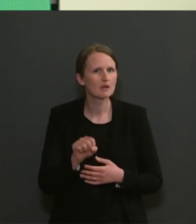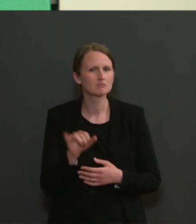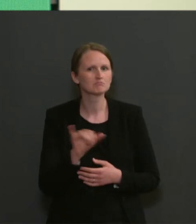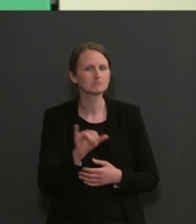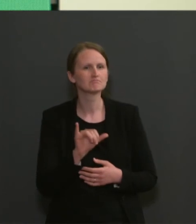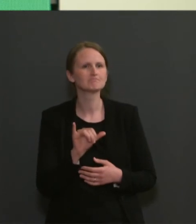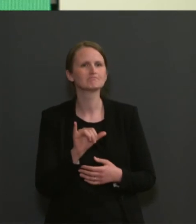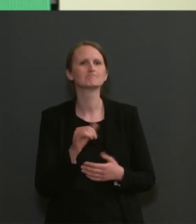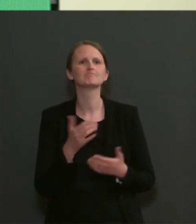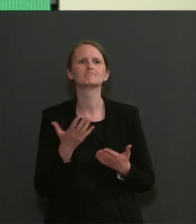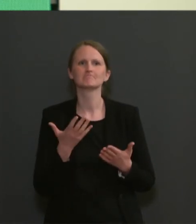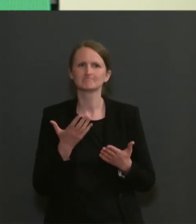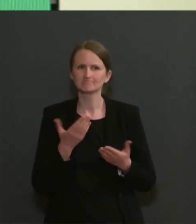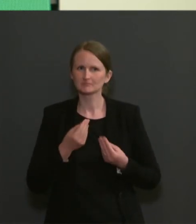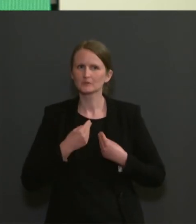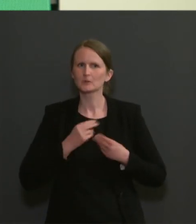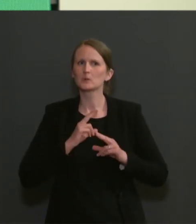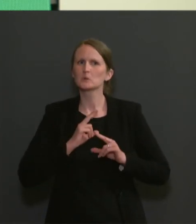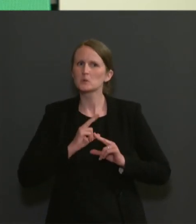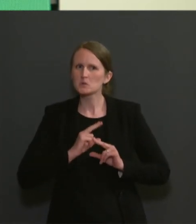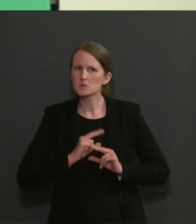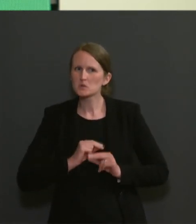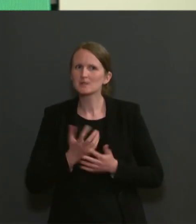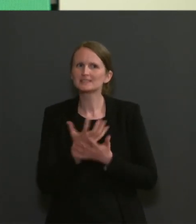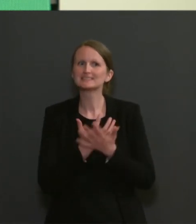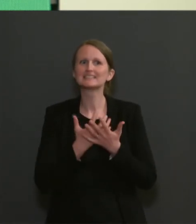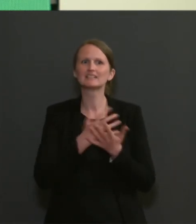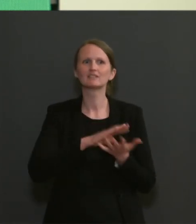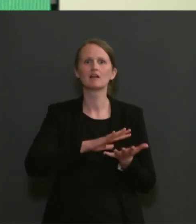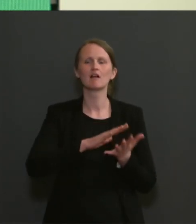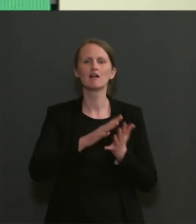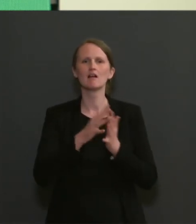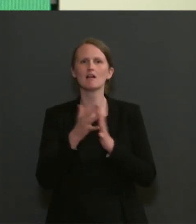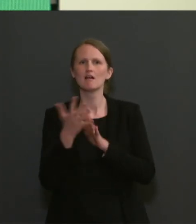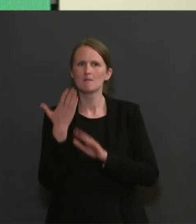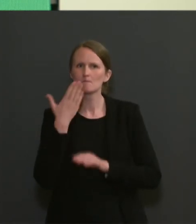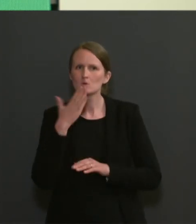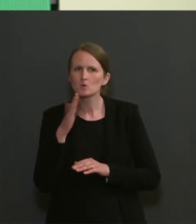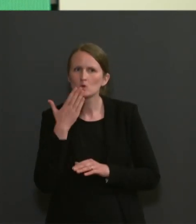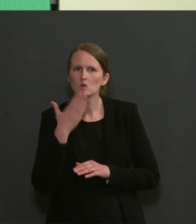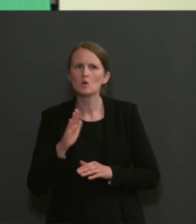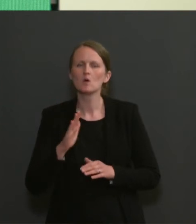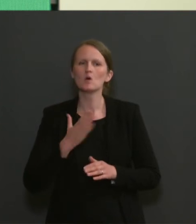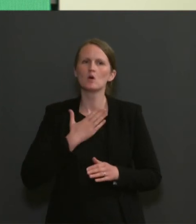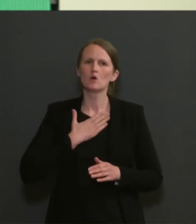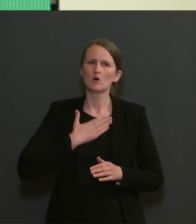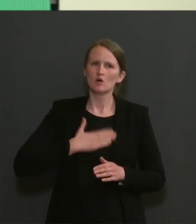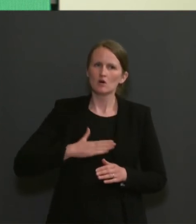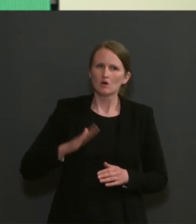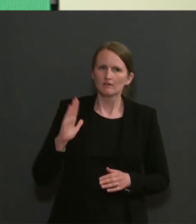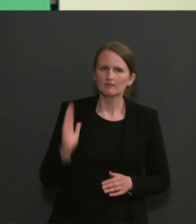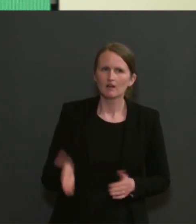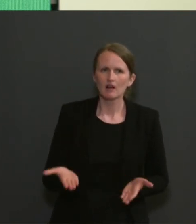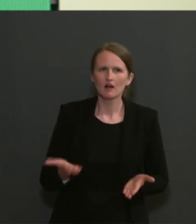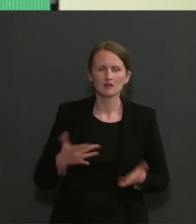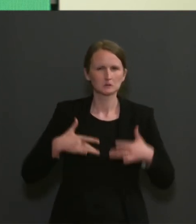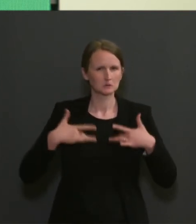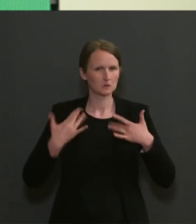évoluer dans le bon sens. On peut enfin voir se dessiner le pic de cette deuxième